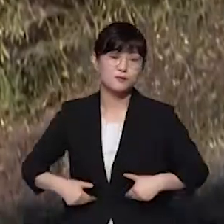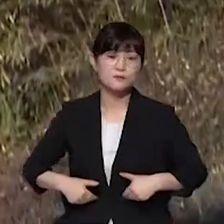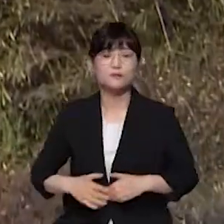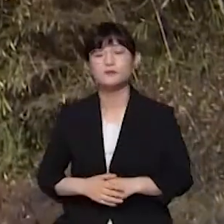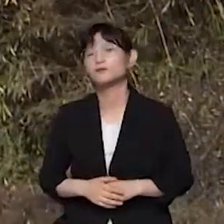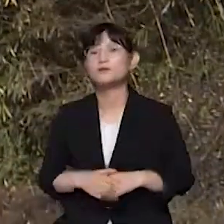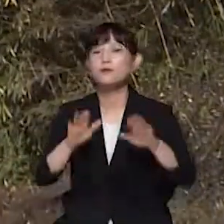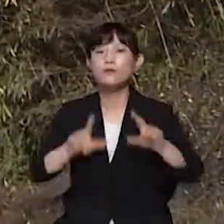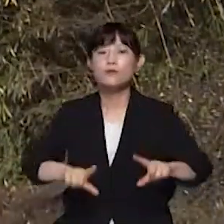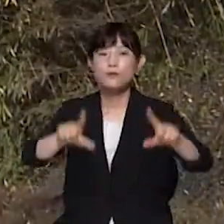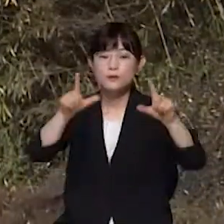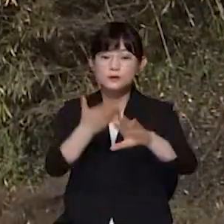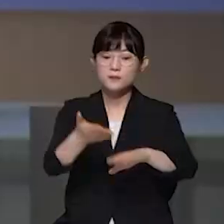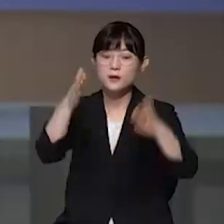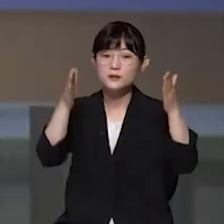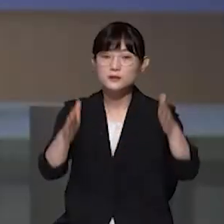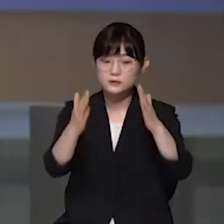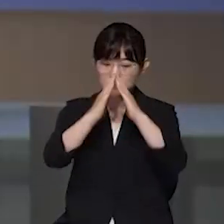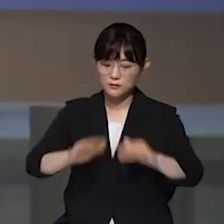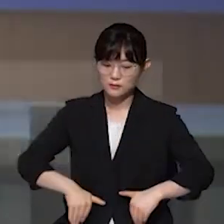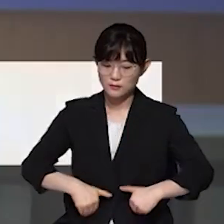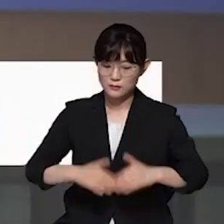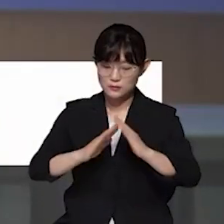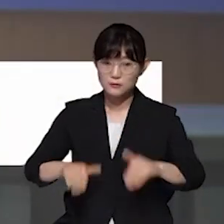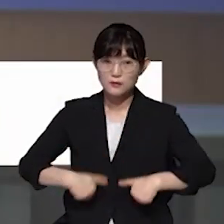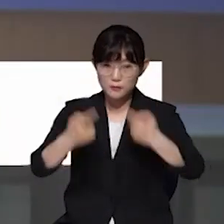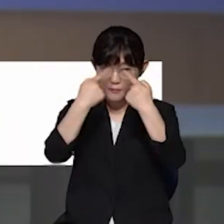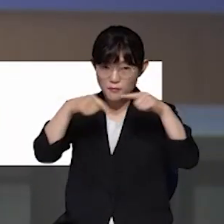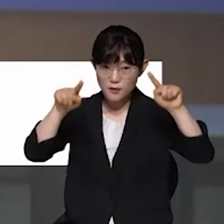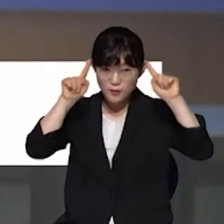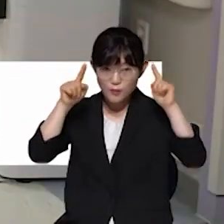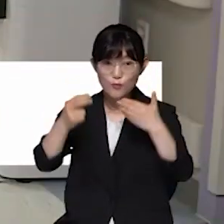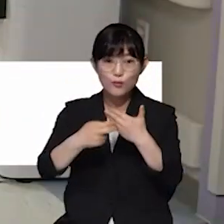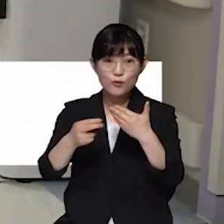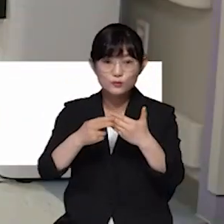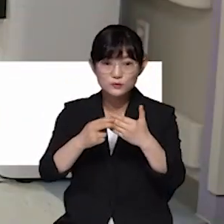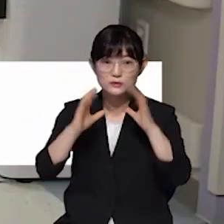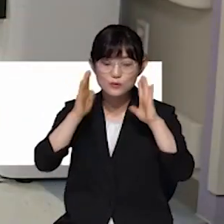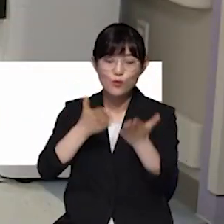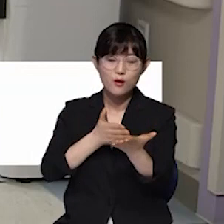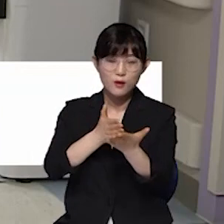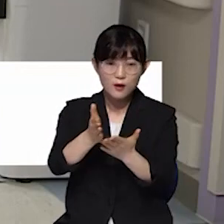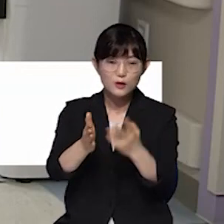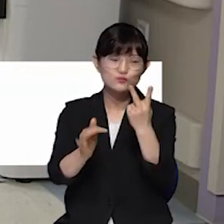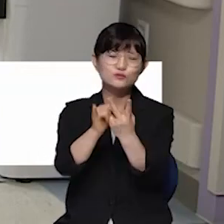올 상반기 전남대병원은 추가 모집 끝에 소아청소년과 전공의 2명을